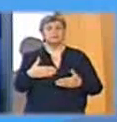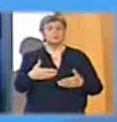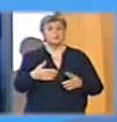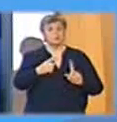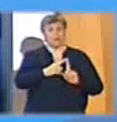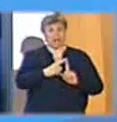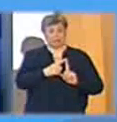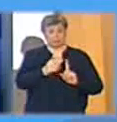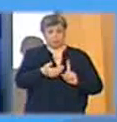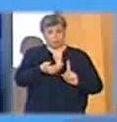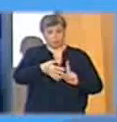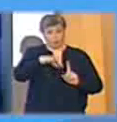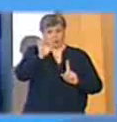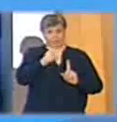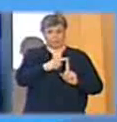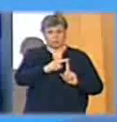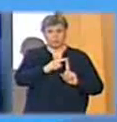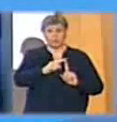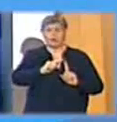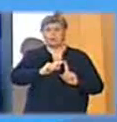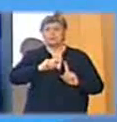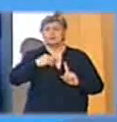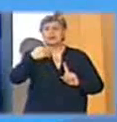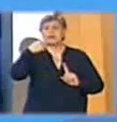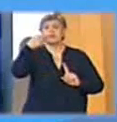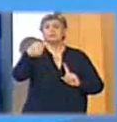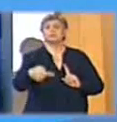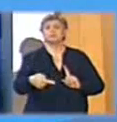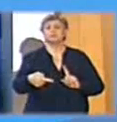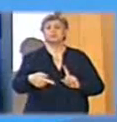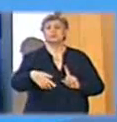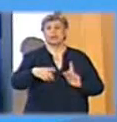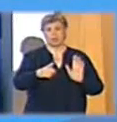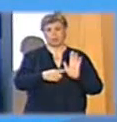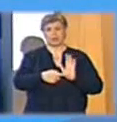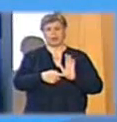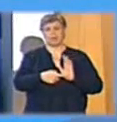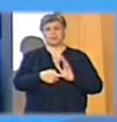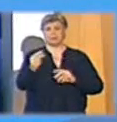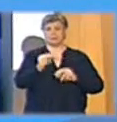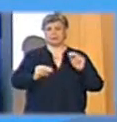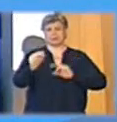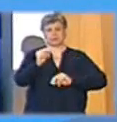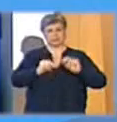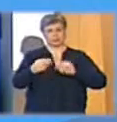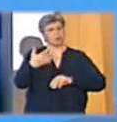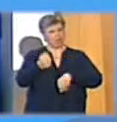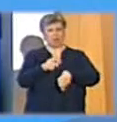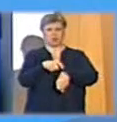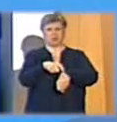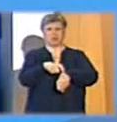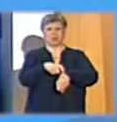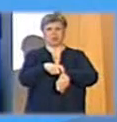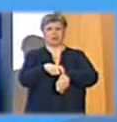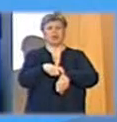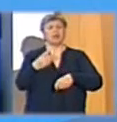θα κλείσει στην επόμενη, όπως απαιτείται δηλαδή. Άρα, ο χρόνος για να μιλήσουμε για όλα αυτά είναι μπροστά μας και